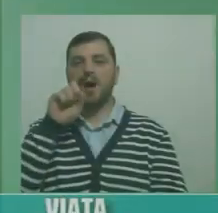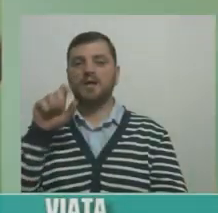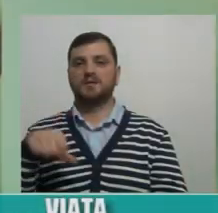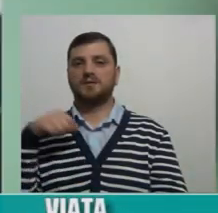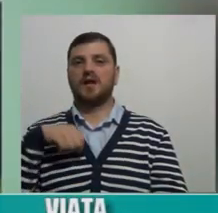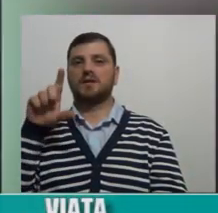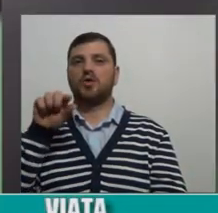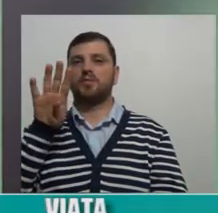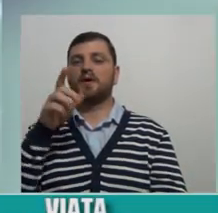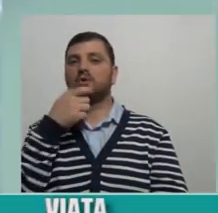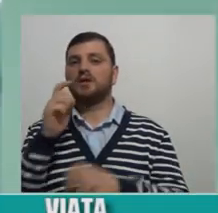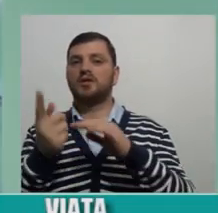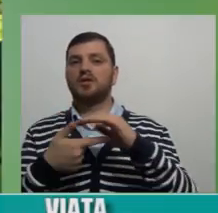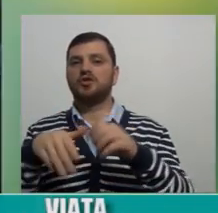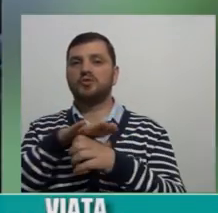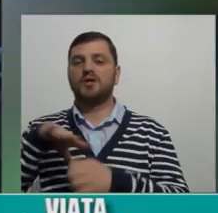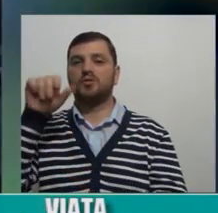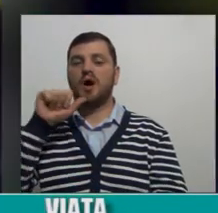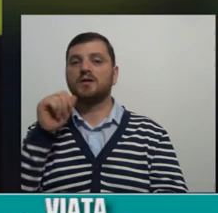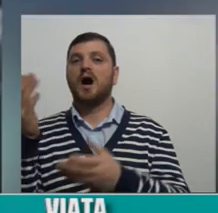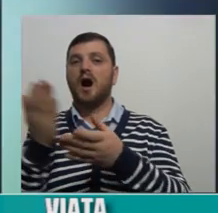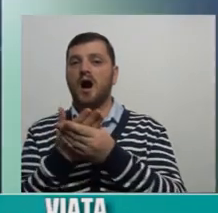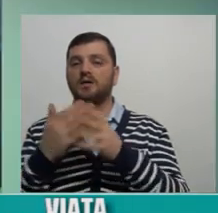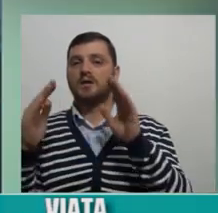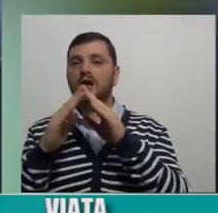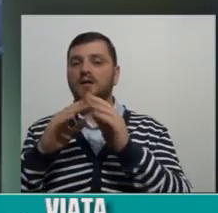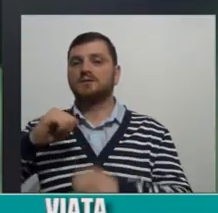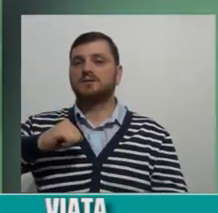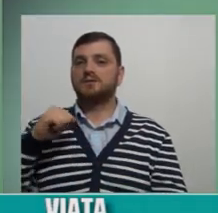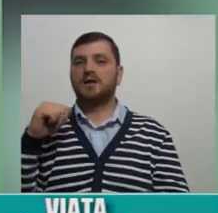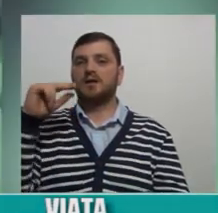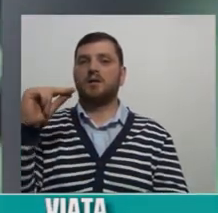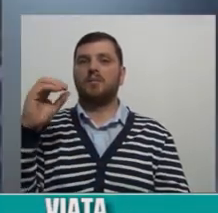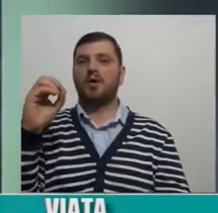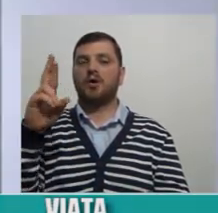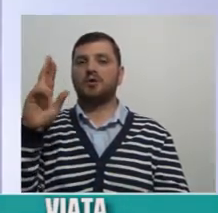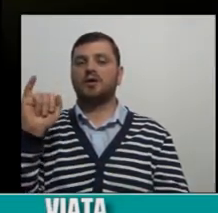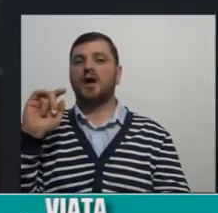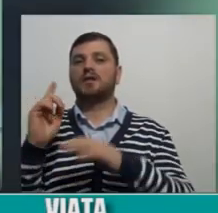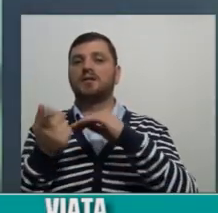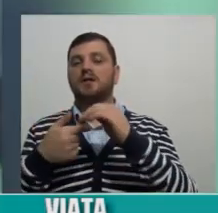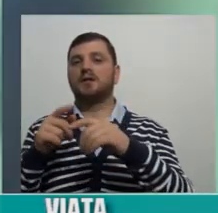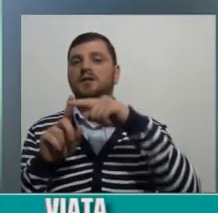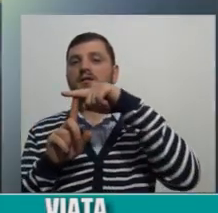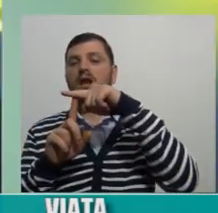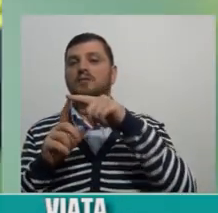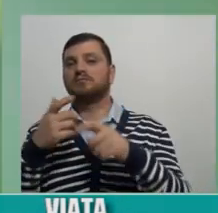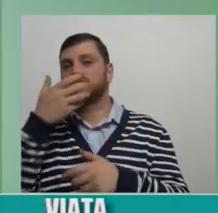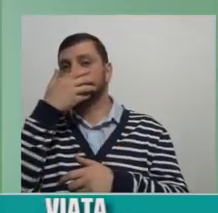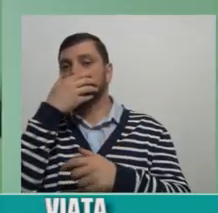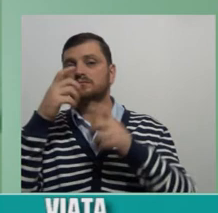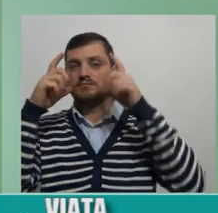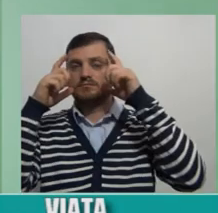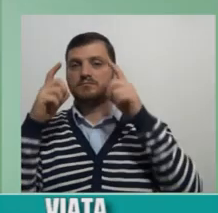Un tânăr de 24 de ani din județul Argeș, care în acte domiciliază în comuna Poroschia din Telorman, a fost săltat